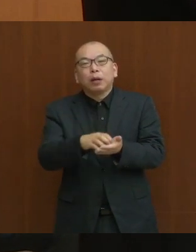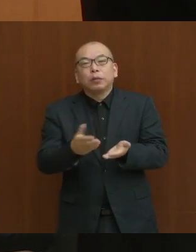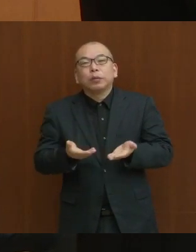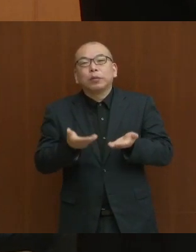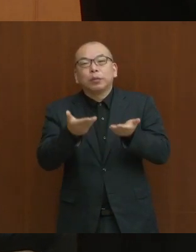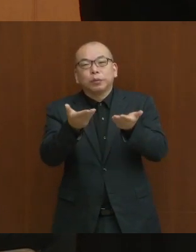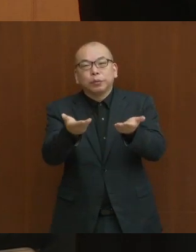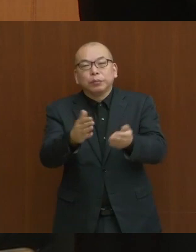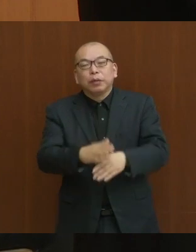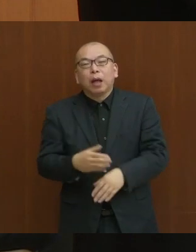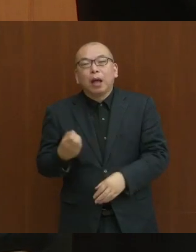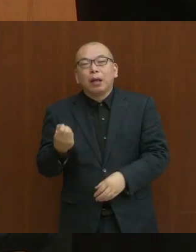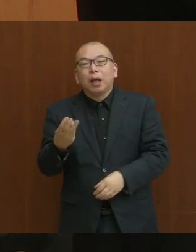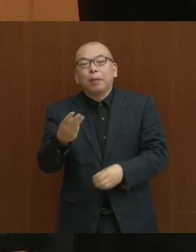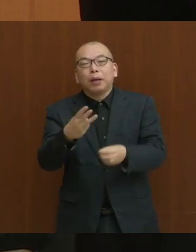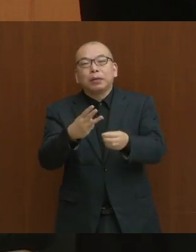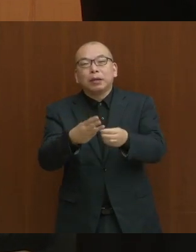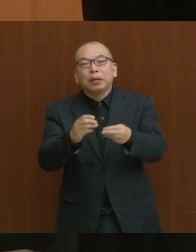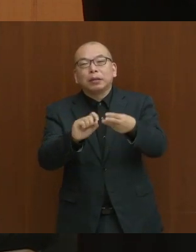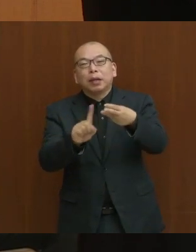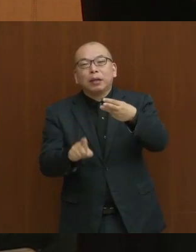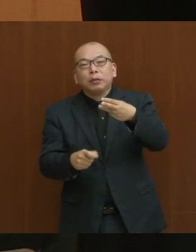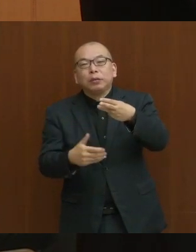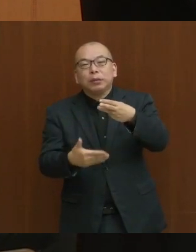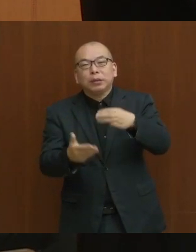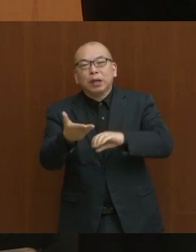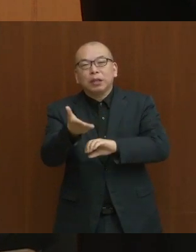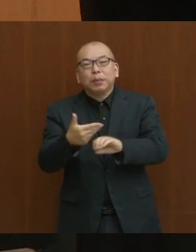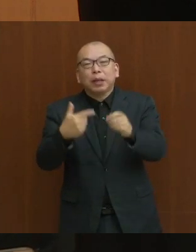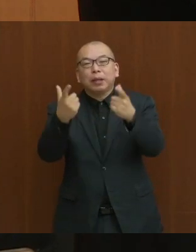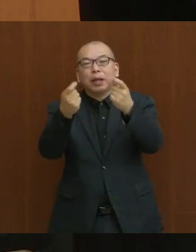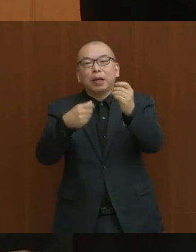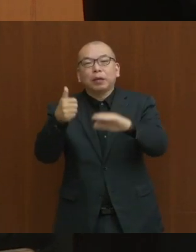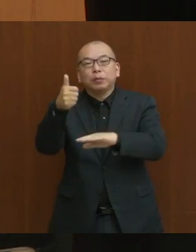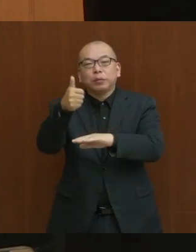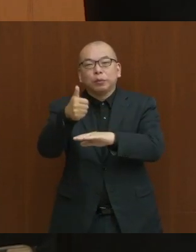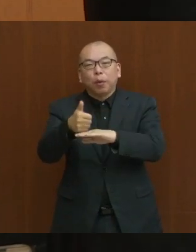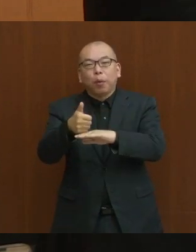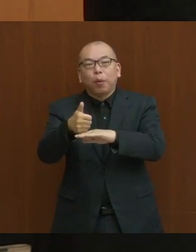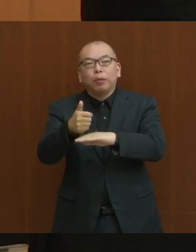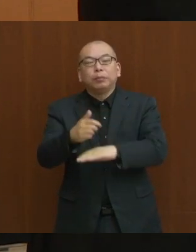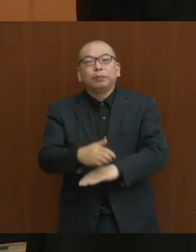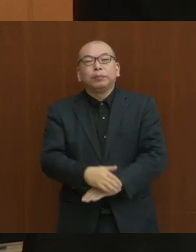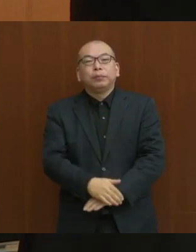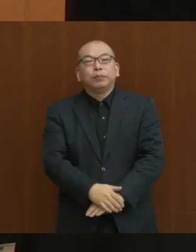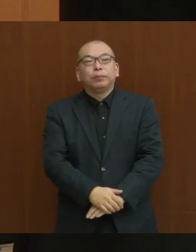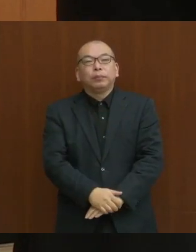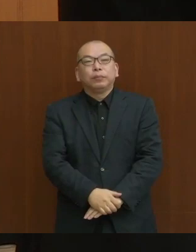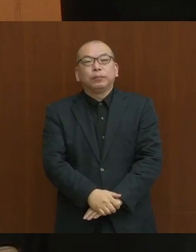する。令和3年3月19日、島根大学長、服部康直。